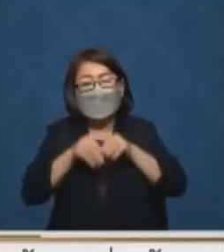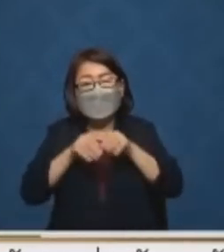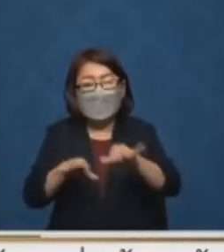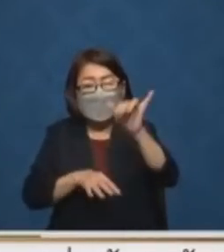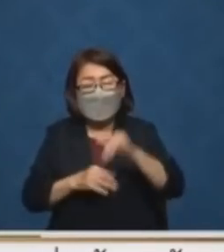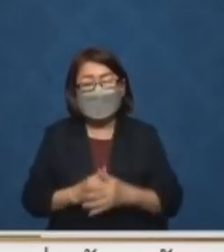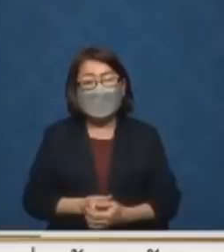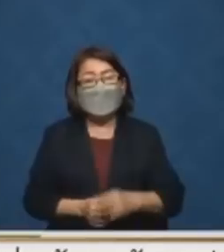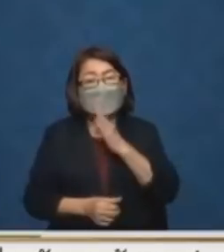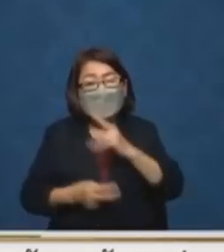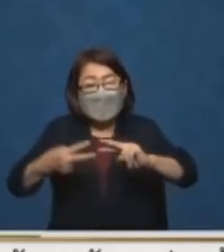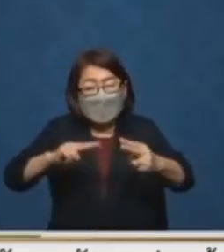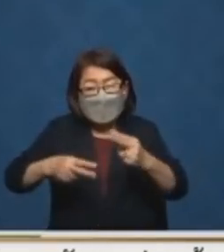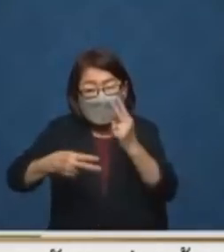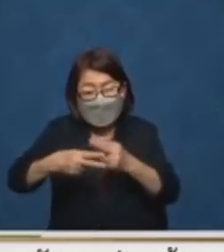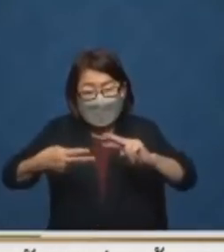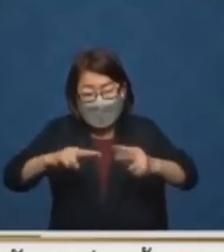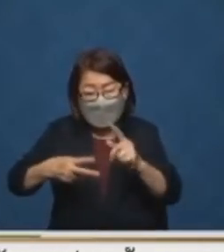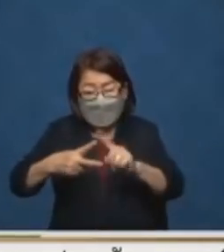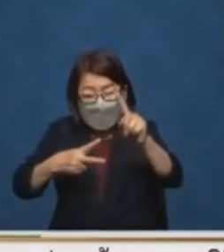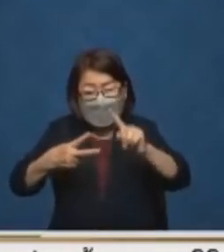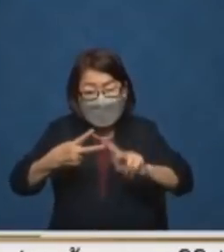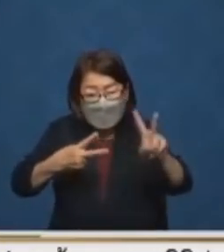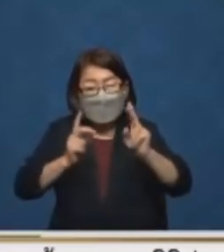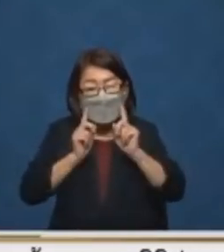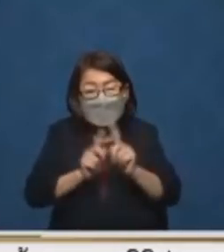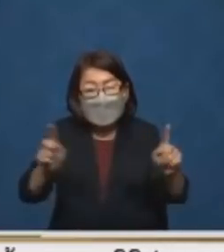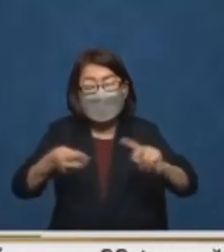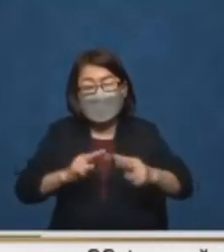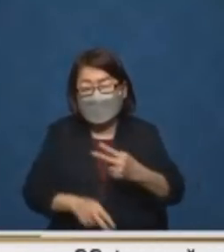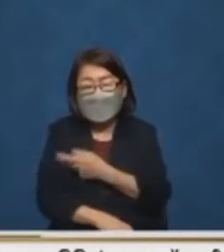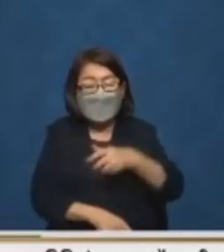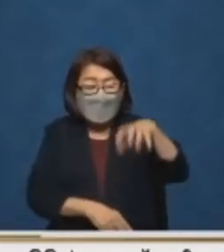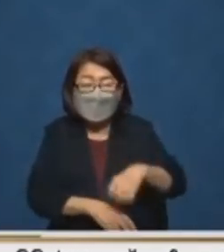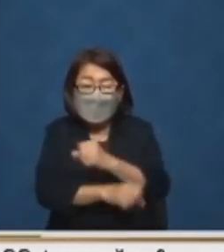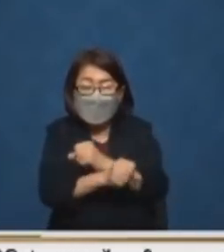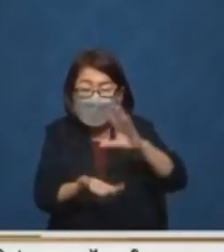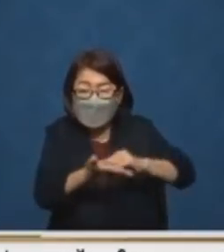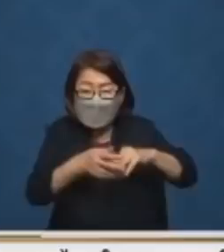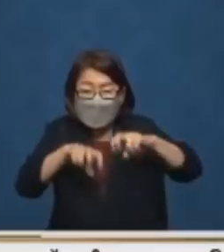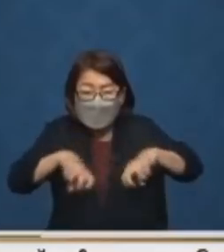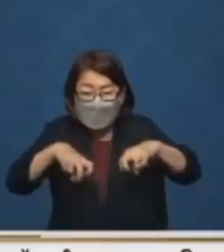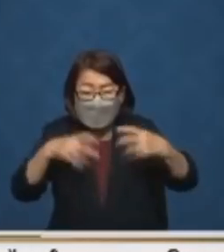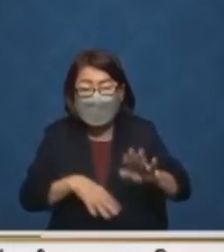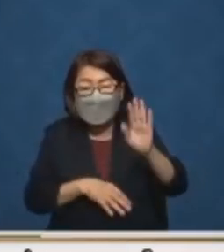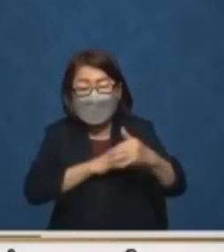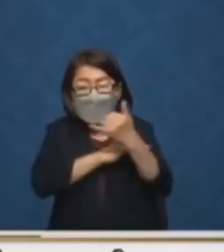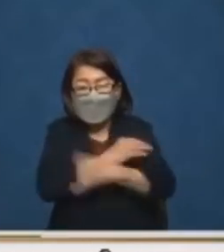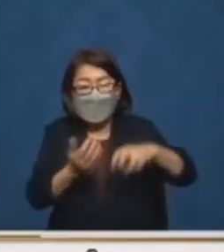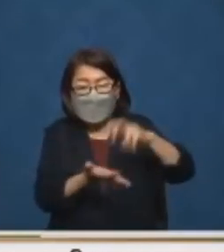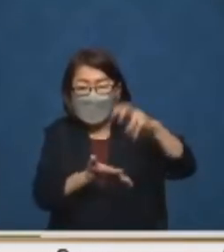ก็แล้นี้ดังกล่าว กมควบคมโกมีข้มูลการศึษาวิจัยในประเทศหรอต่างประเทศที่มีผลลบรองชัดเจนว่า